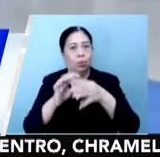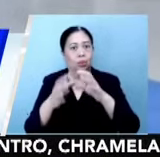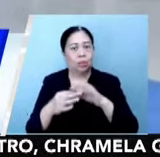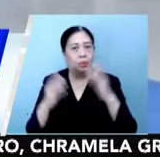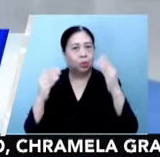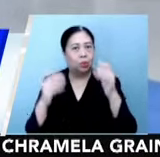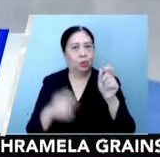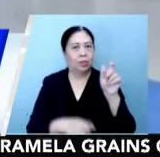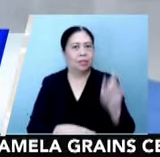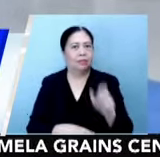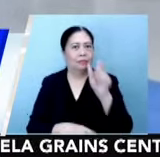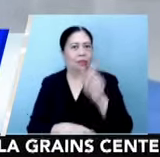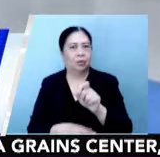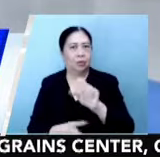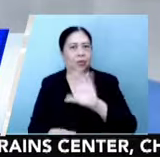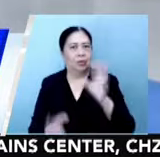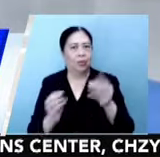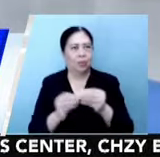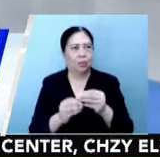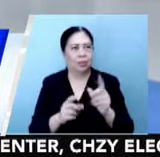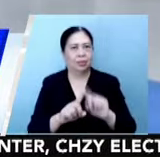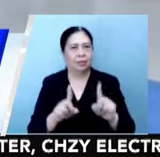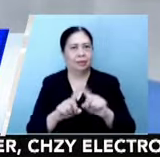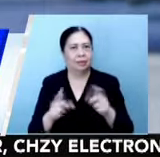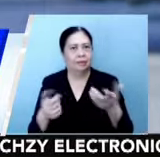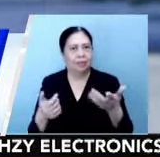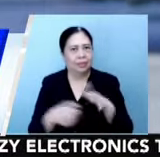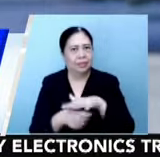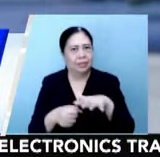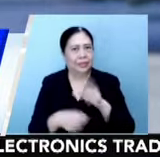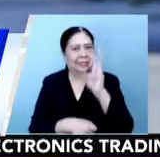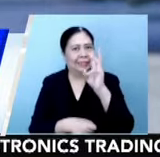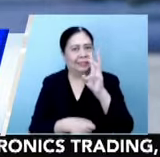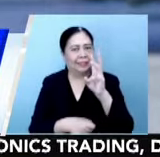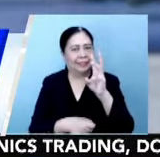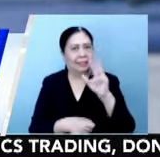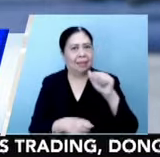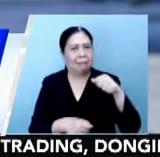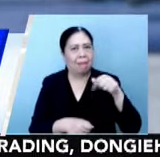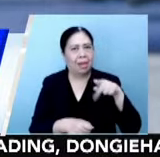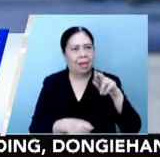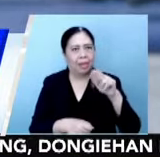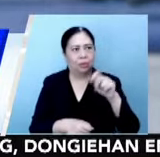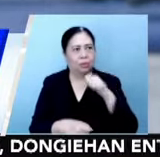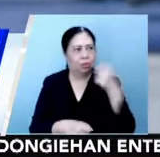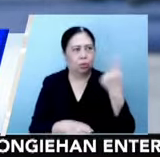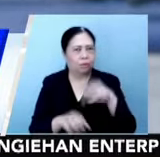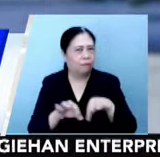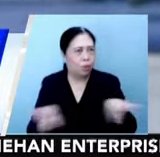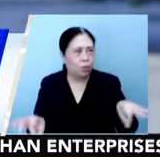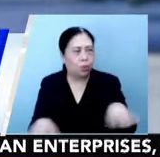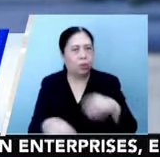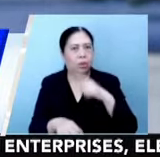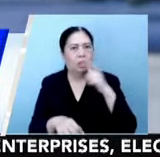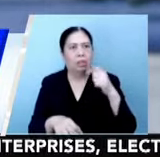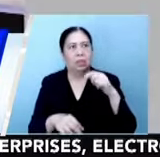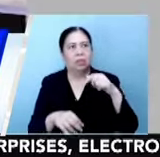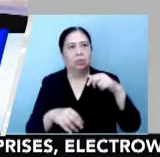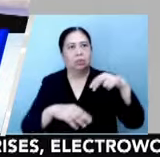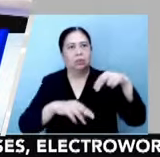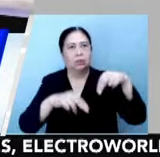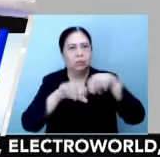maka-individual all around po. Which is yung 6 na aparatos. So, hindi lang floor, hindi lang vault, hindi lang